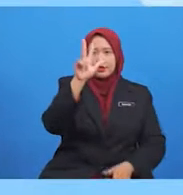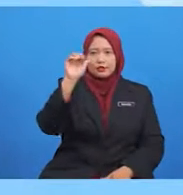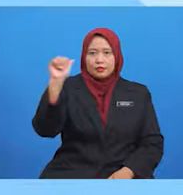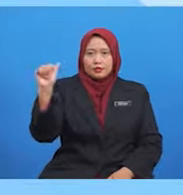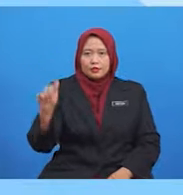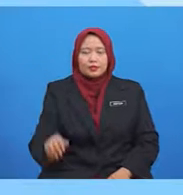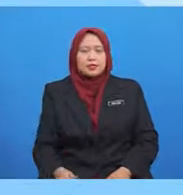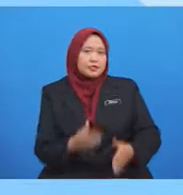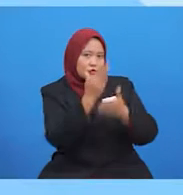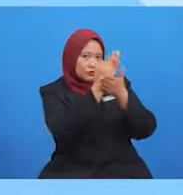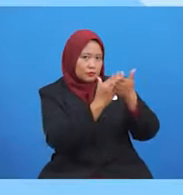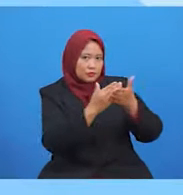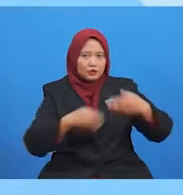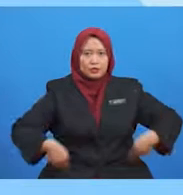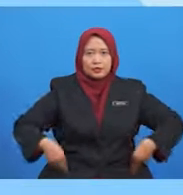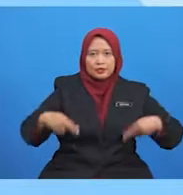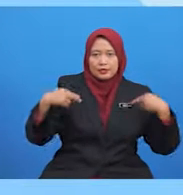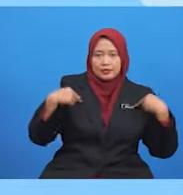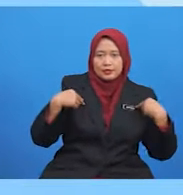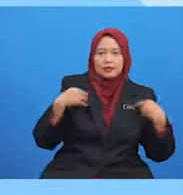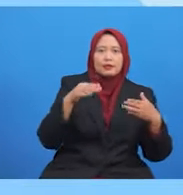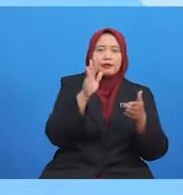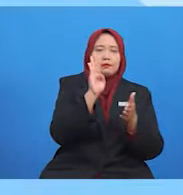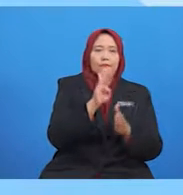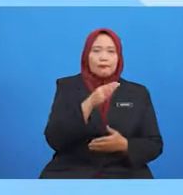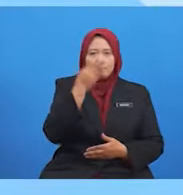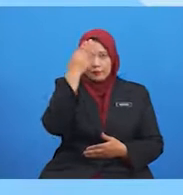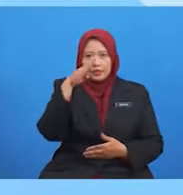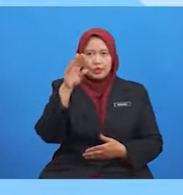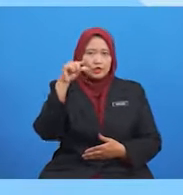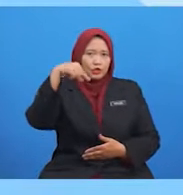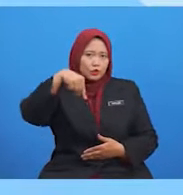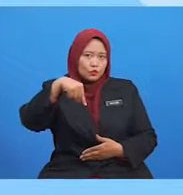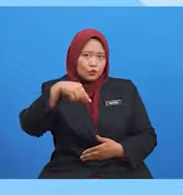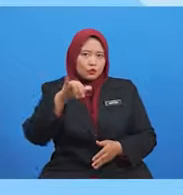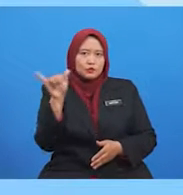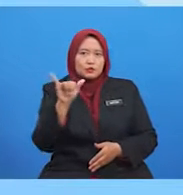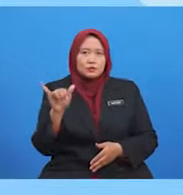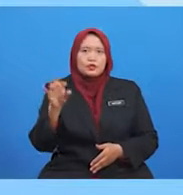separuh hayat bagi Q ialah 9 minit.